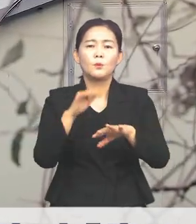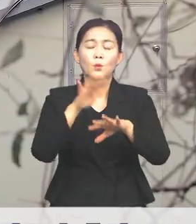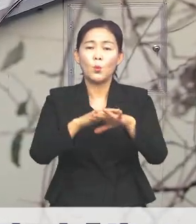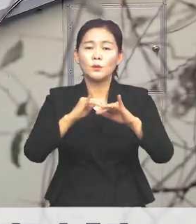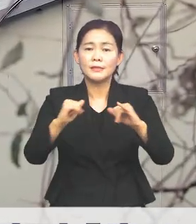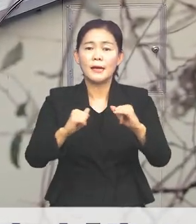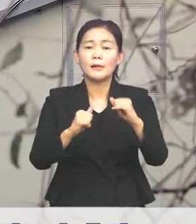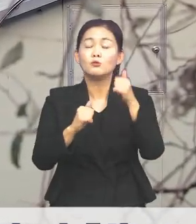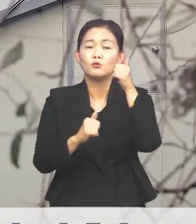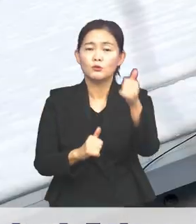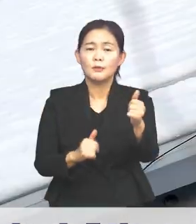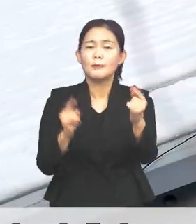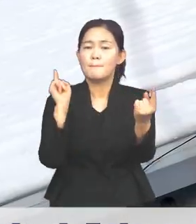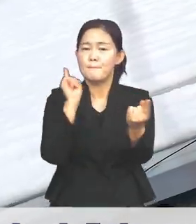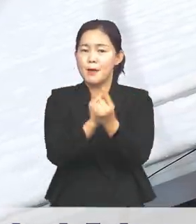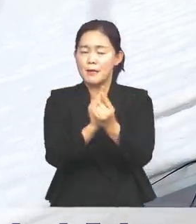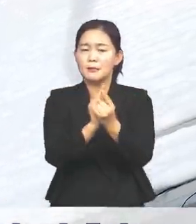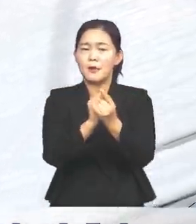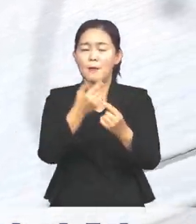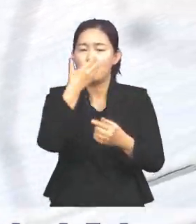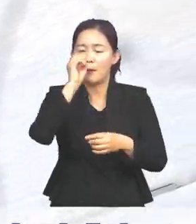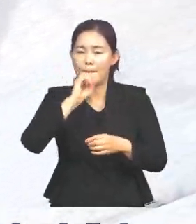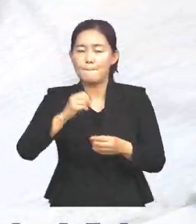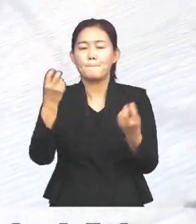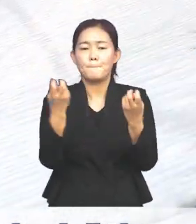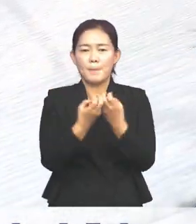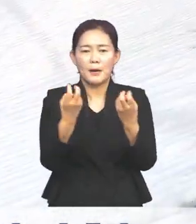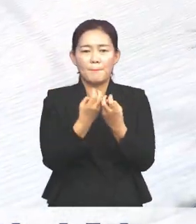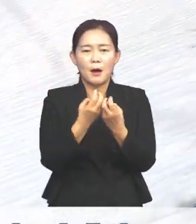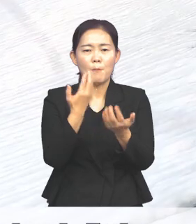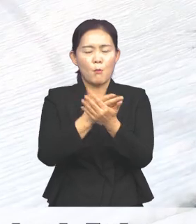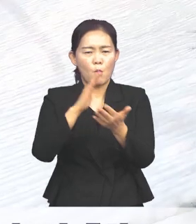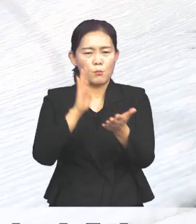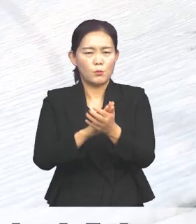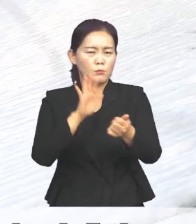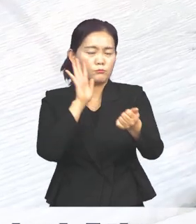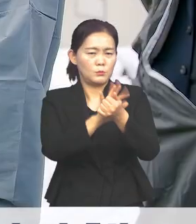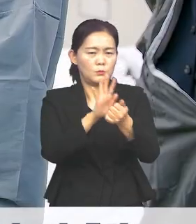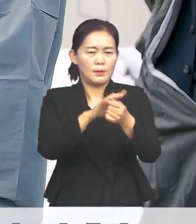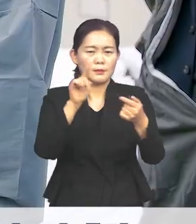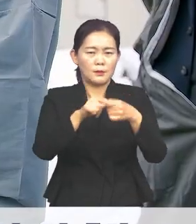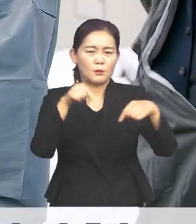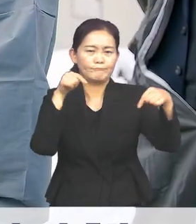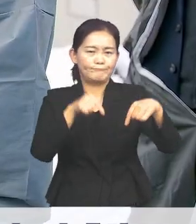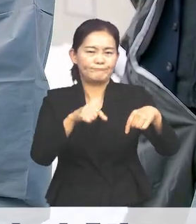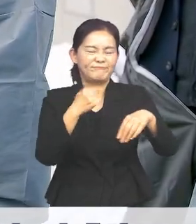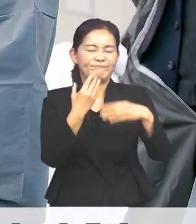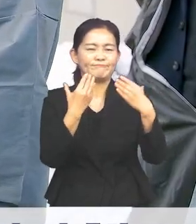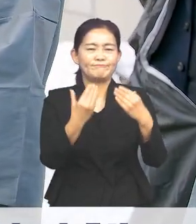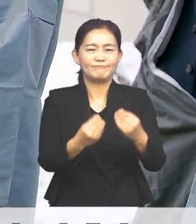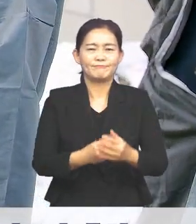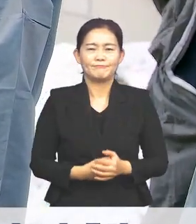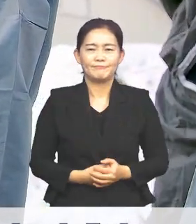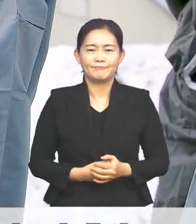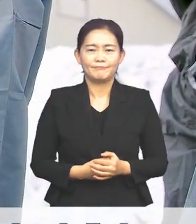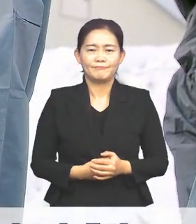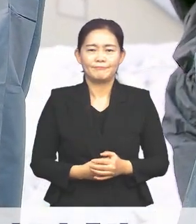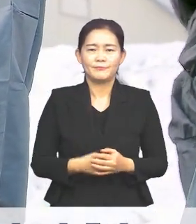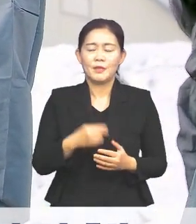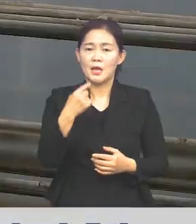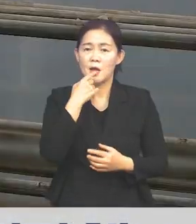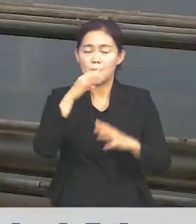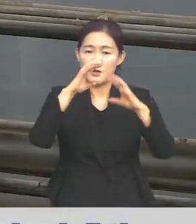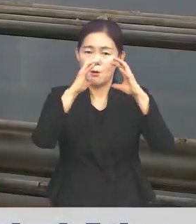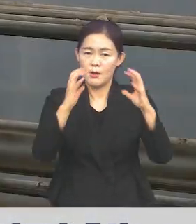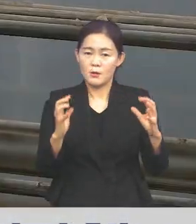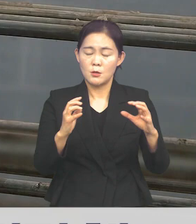A씨를 만나 파손된 개사의 철거와 폐기물 처리 방법, 피해 복구 비용과 지원 방안에 대해 의견을 나눴습니다. 이어